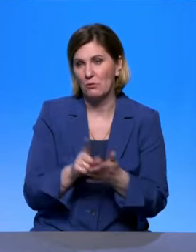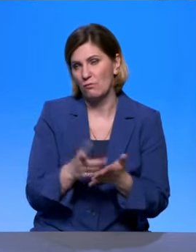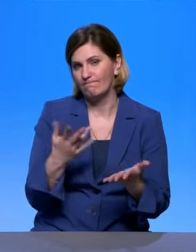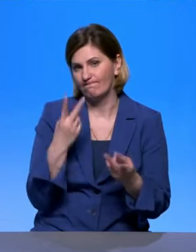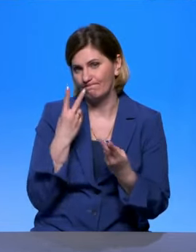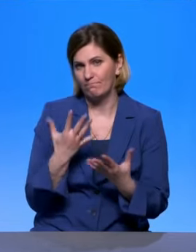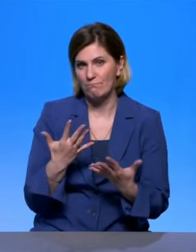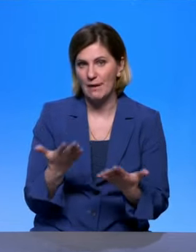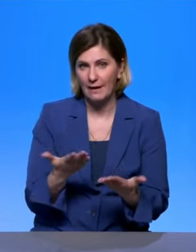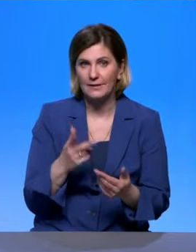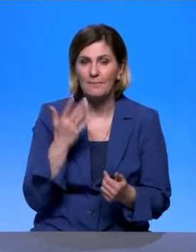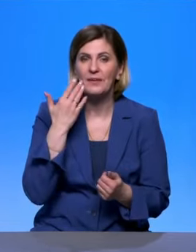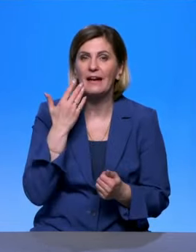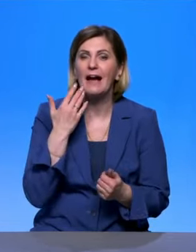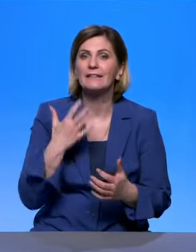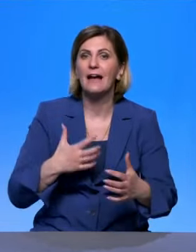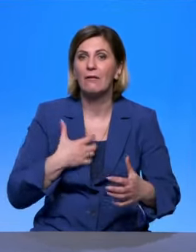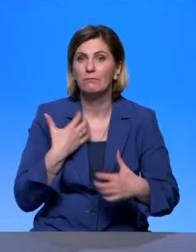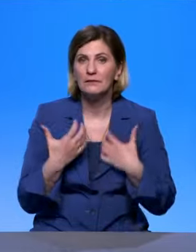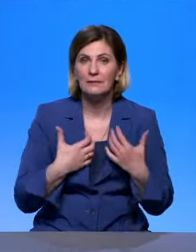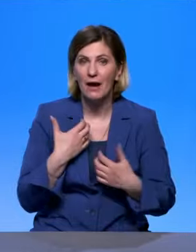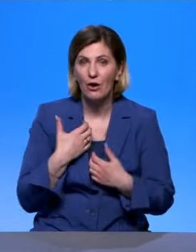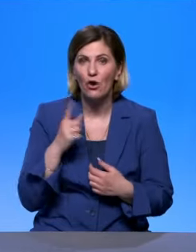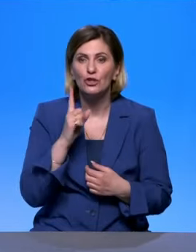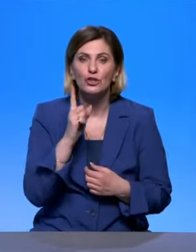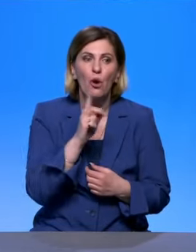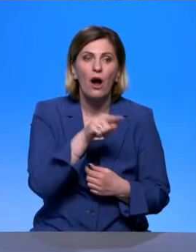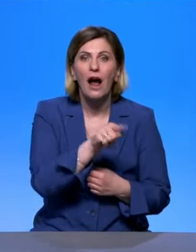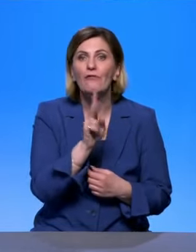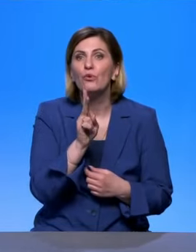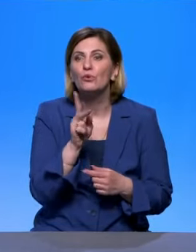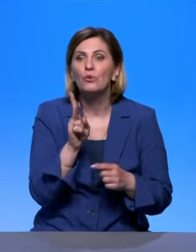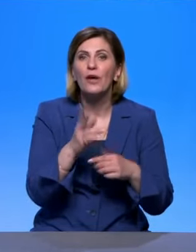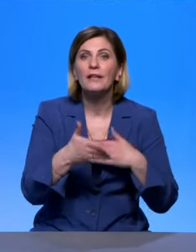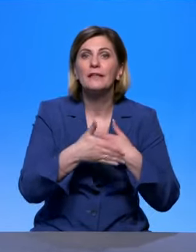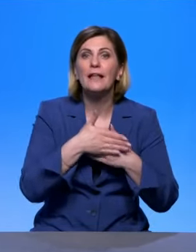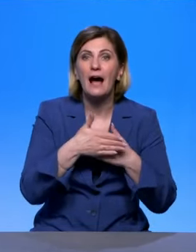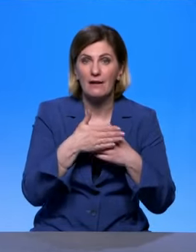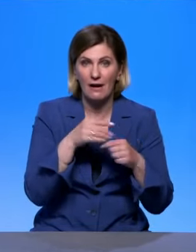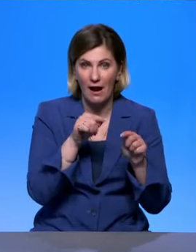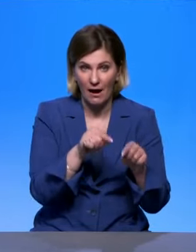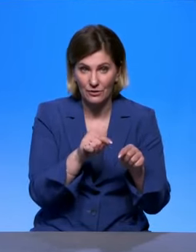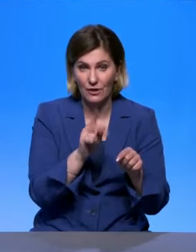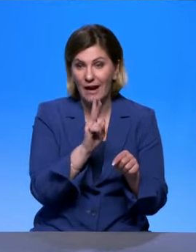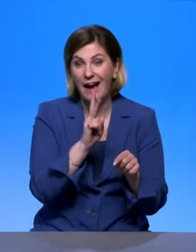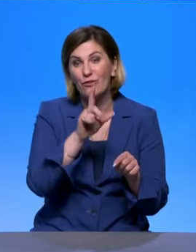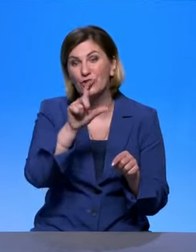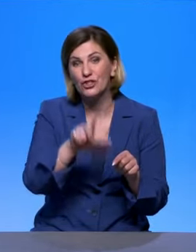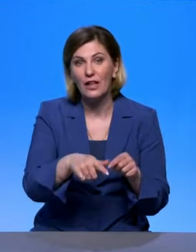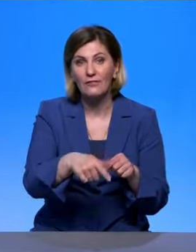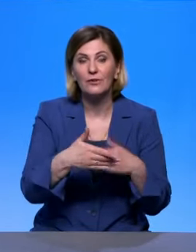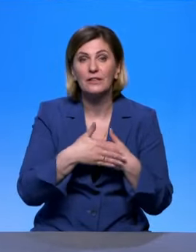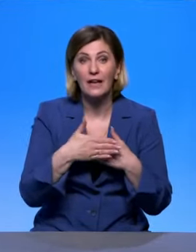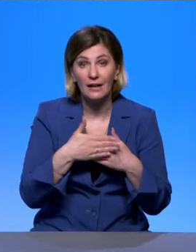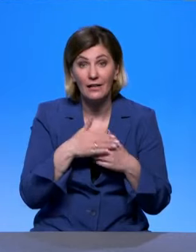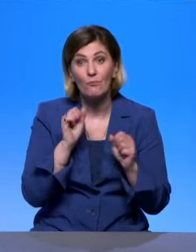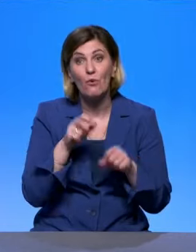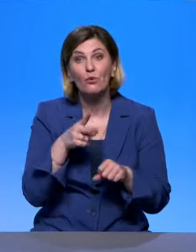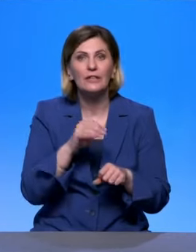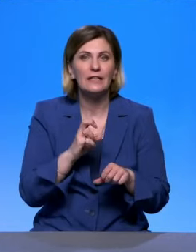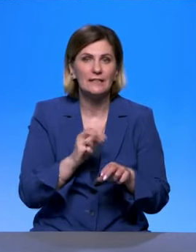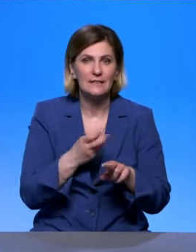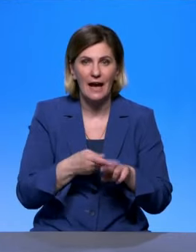Когда в боязни, что кого-то за что-то накажут, хотя это другая совершенно история для другого разговора, кого и как, и могут ли вообще за это наказать, да, у